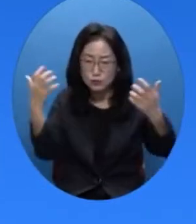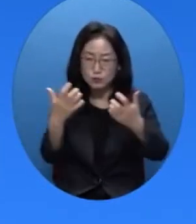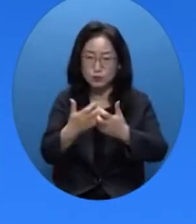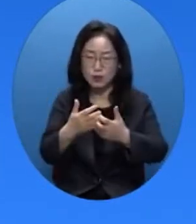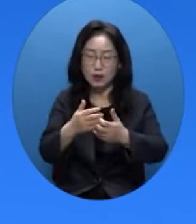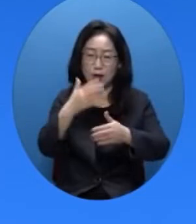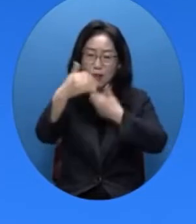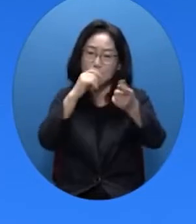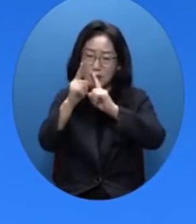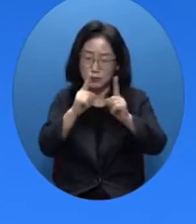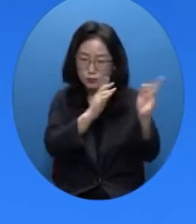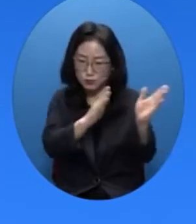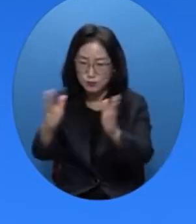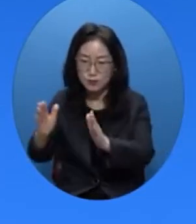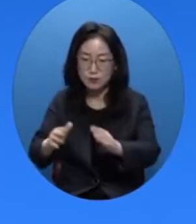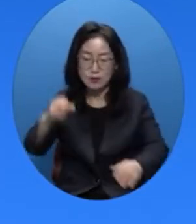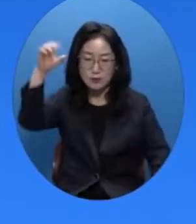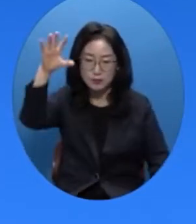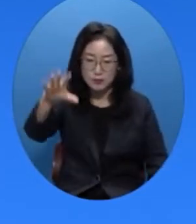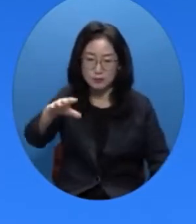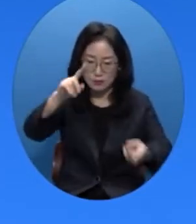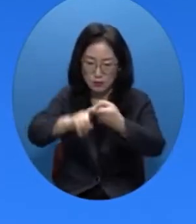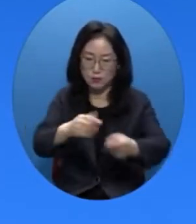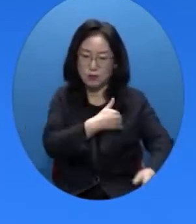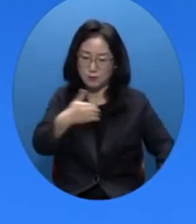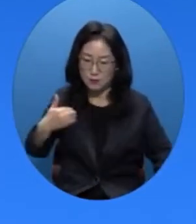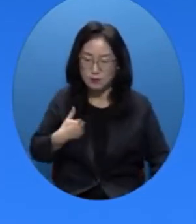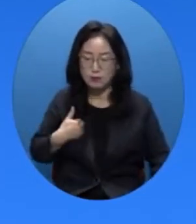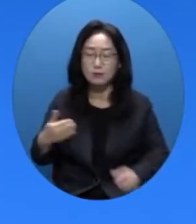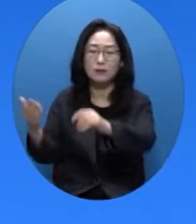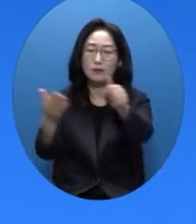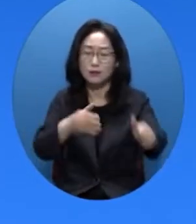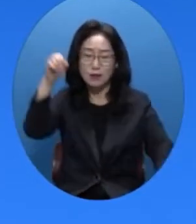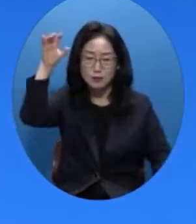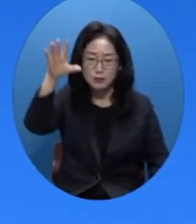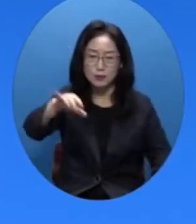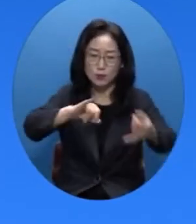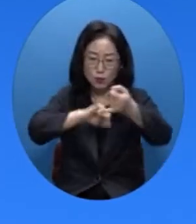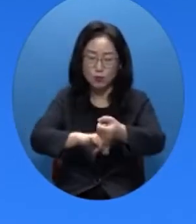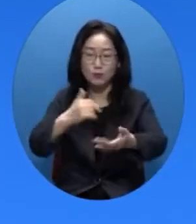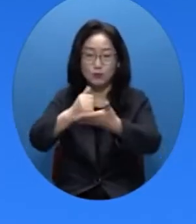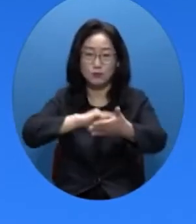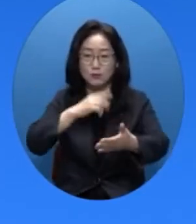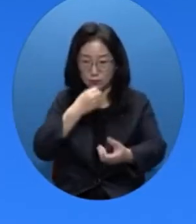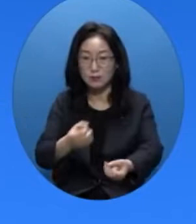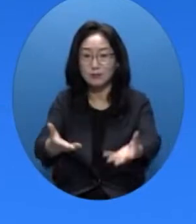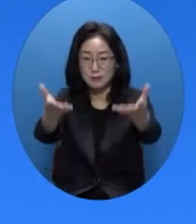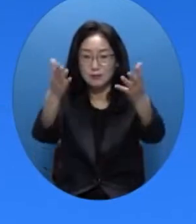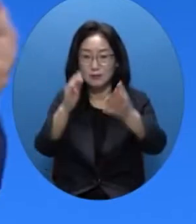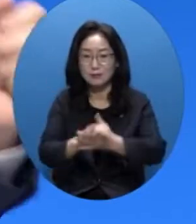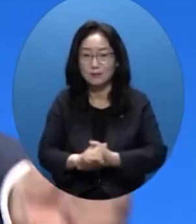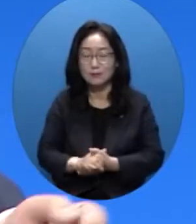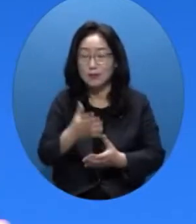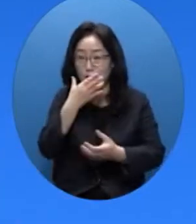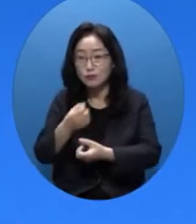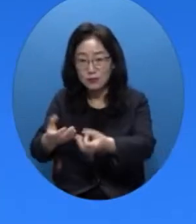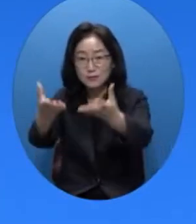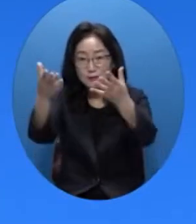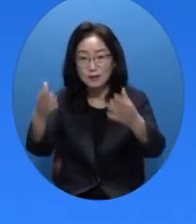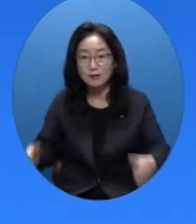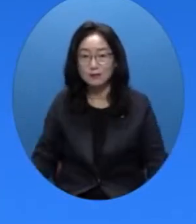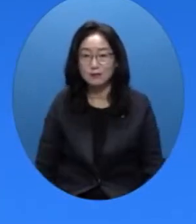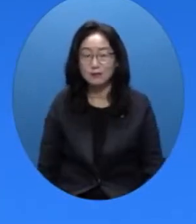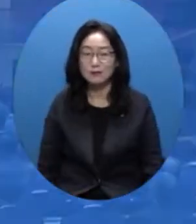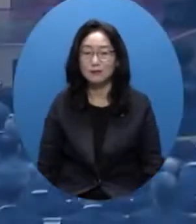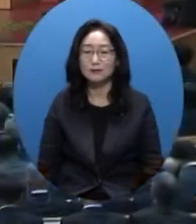무장해서 빛의 사명을 감당해야 될 것입니다 빛을 발하는 여러 모두 되기를 주님의 이름으로 축원합니다 축원합니다